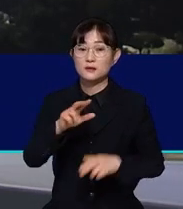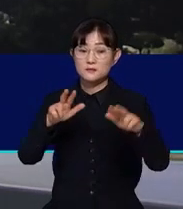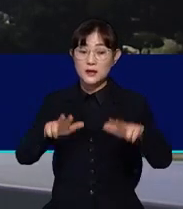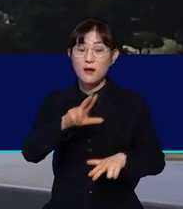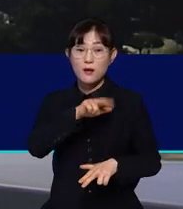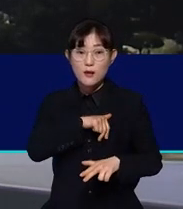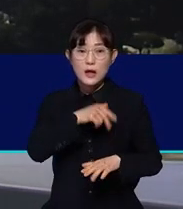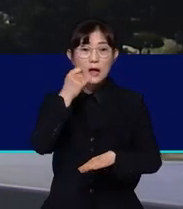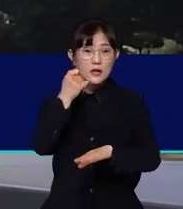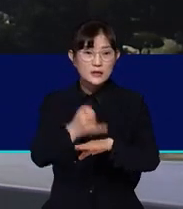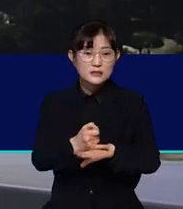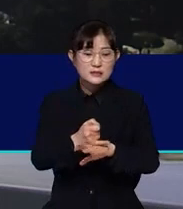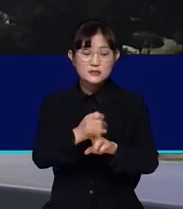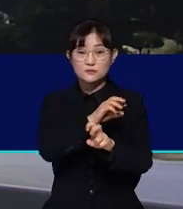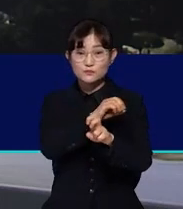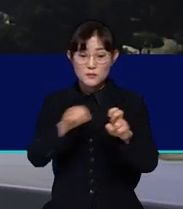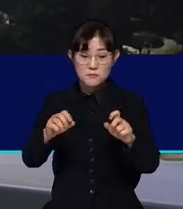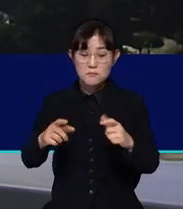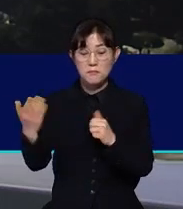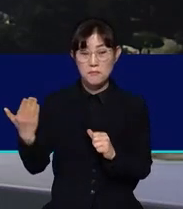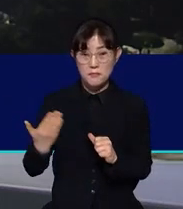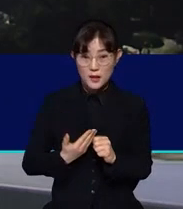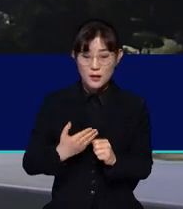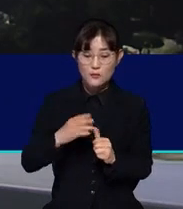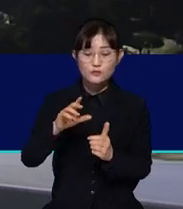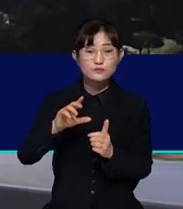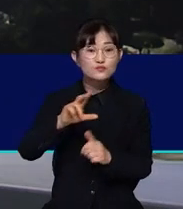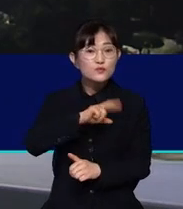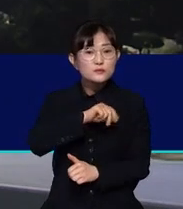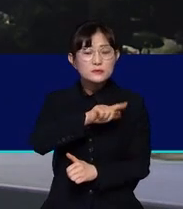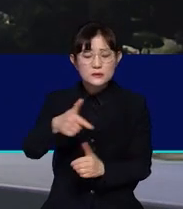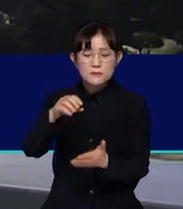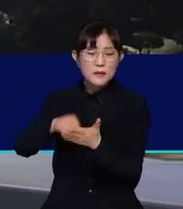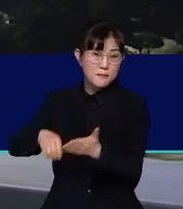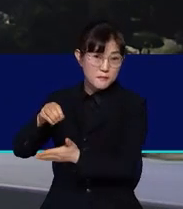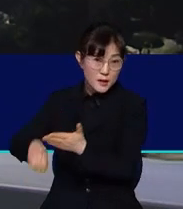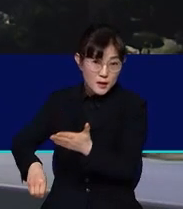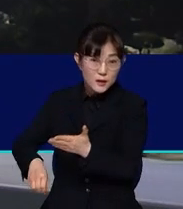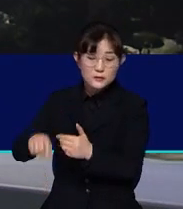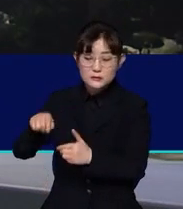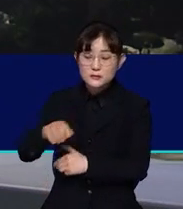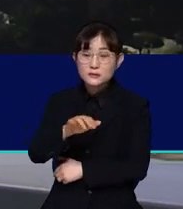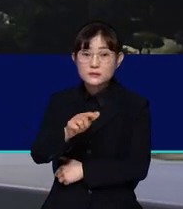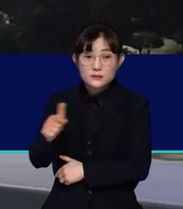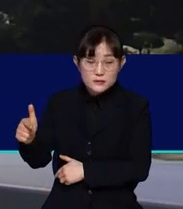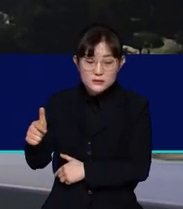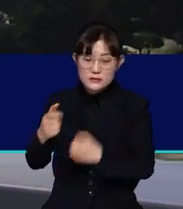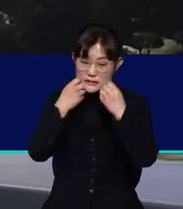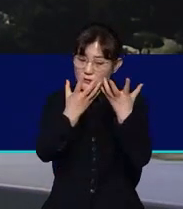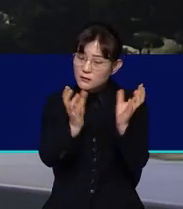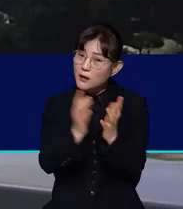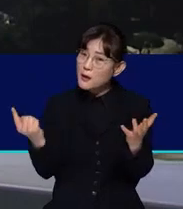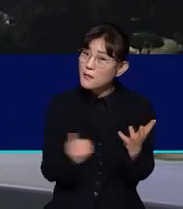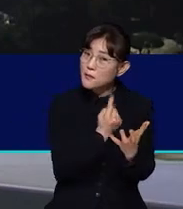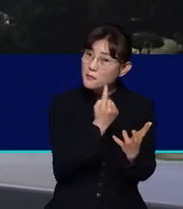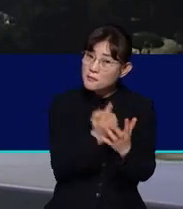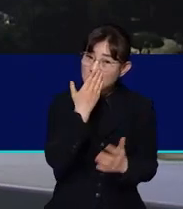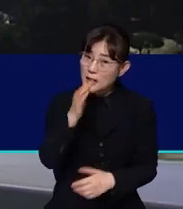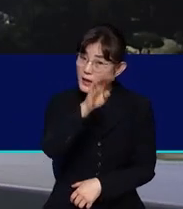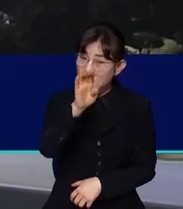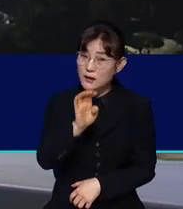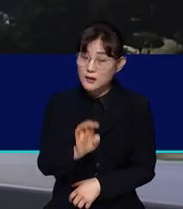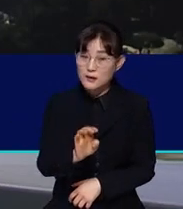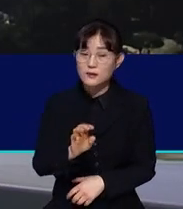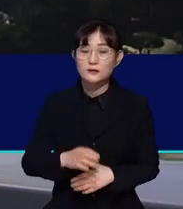컷오프된 후보들이 탈당을 선언하기도 했는데요. 이들이 제3지대 신당으로 합류할지 관심이 모아지고 있습니다. 정경원